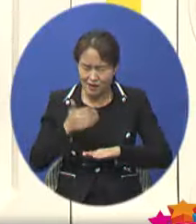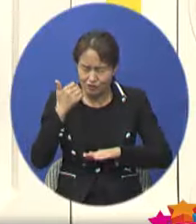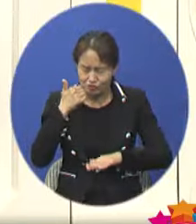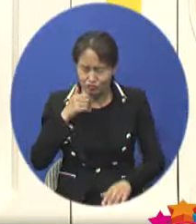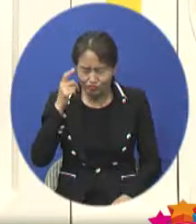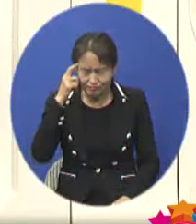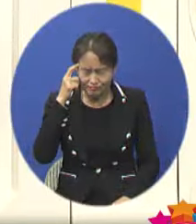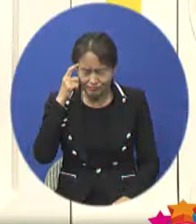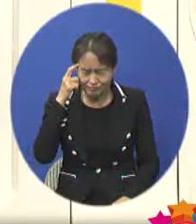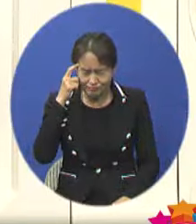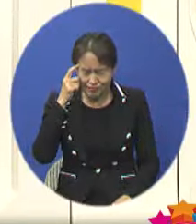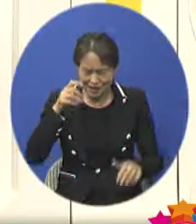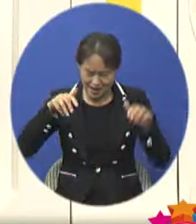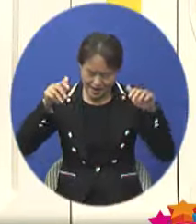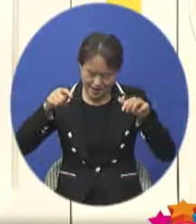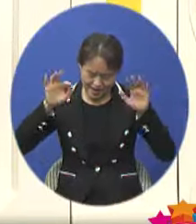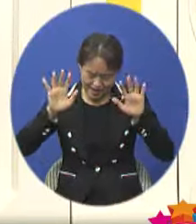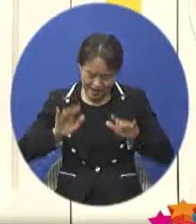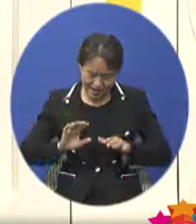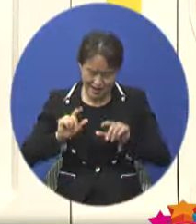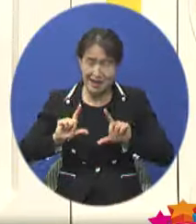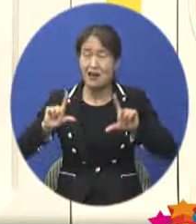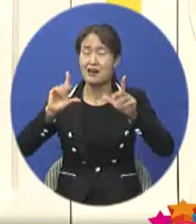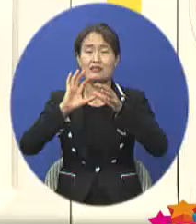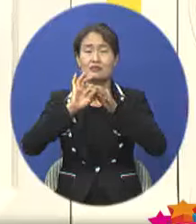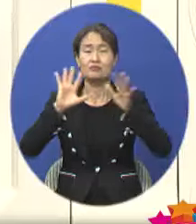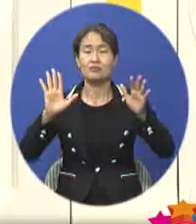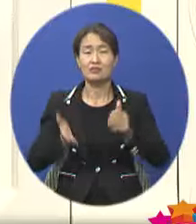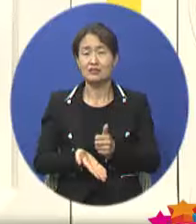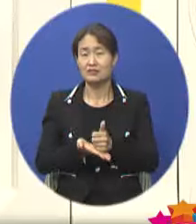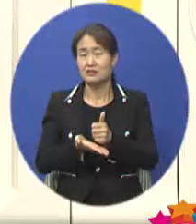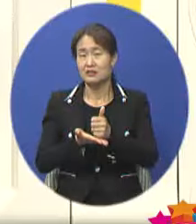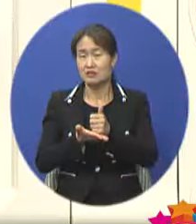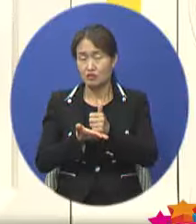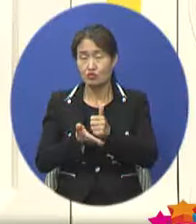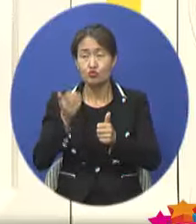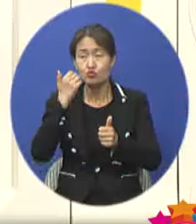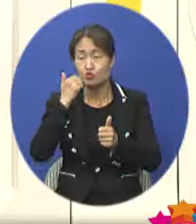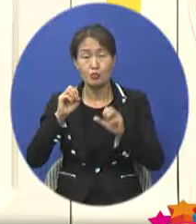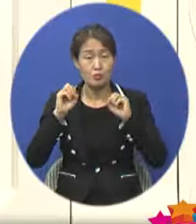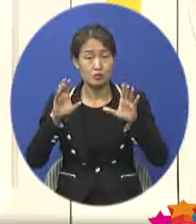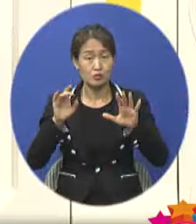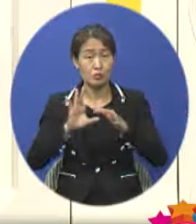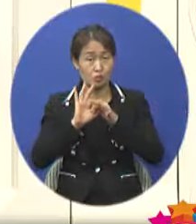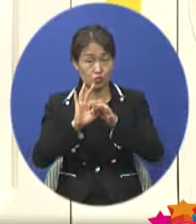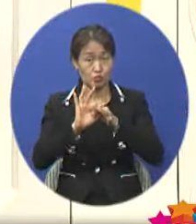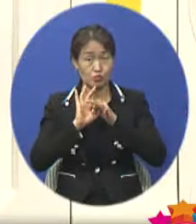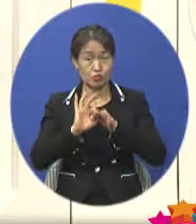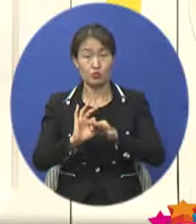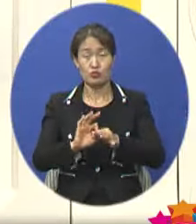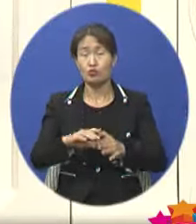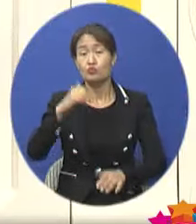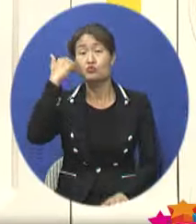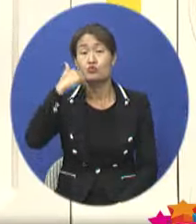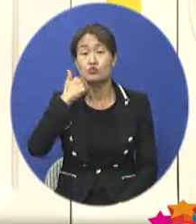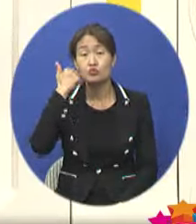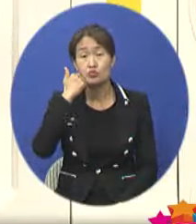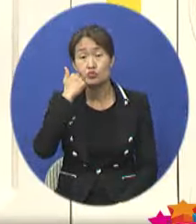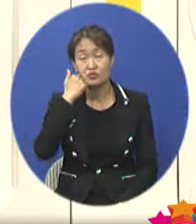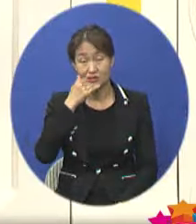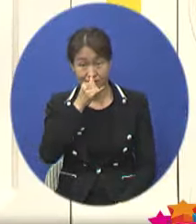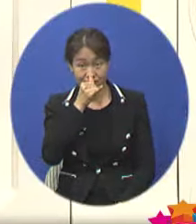생각이 늘 생각이 난다. 비가 오나 눈이 오나 해 같은 네. 이 칭찬을 딱 해드려야 되겠다. 방송을 오늘 통해서 이런 분이